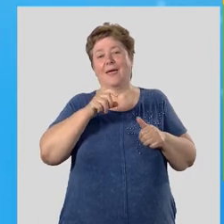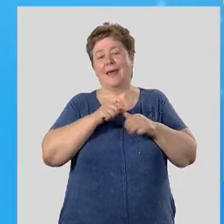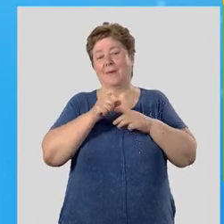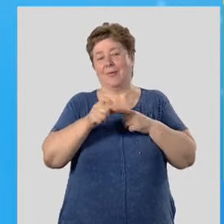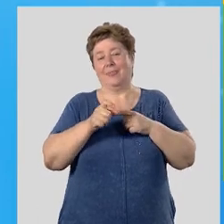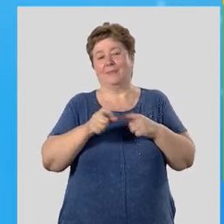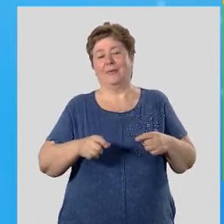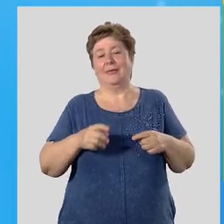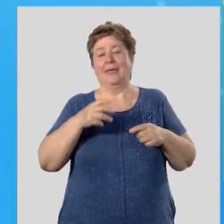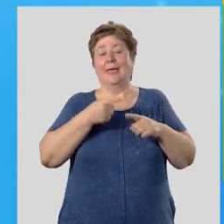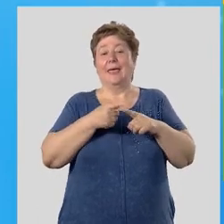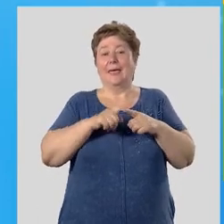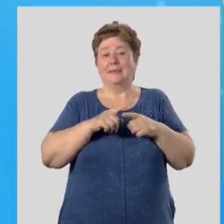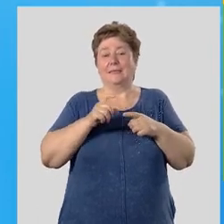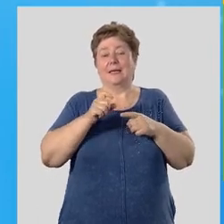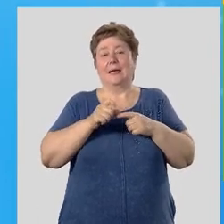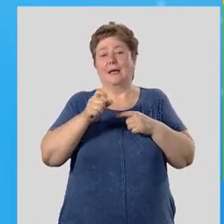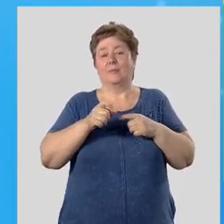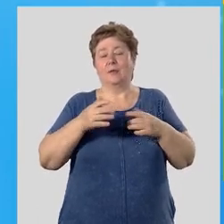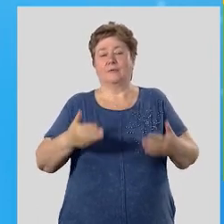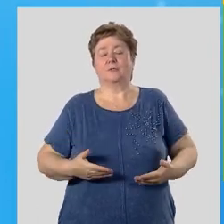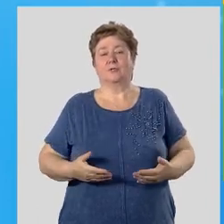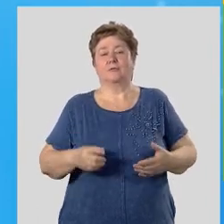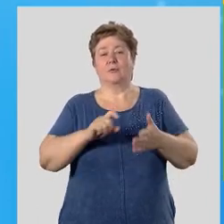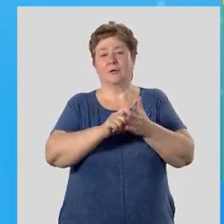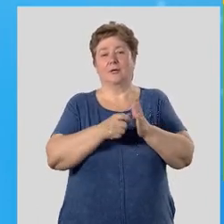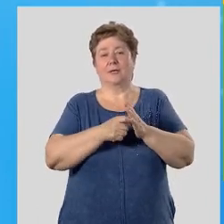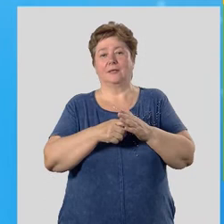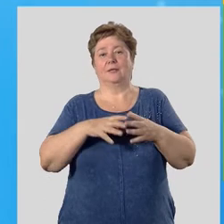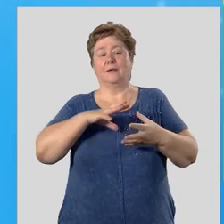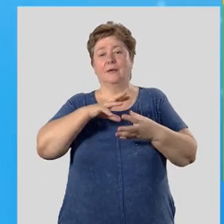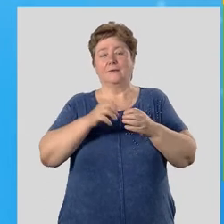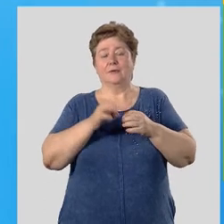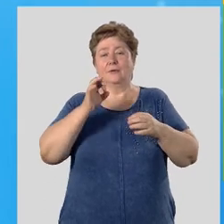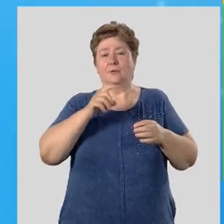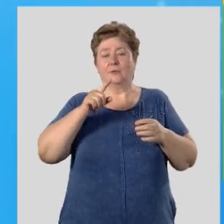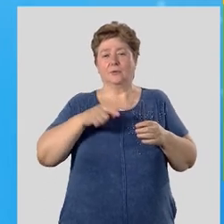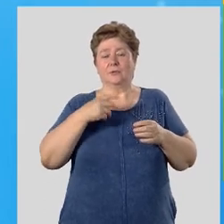микроэлементами. Этих элементов в живой клетке всего